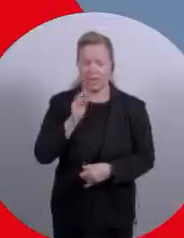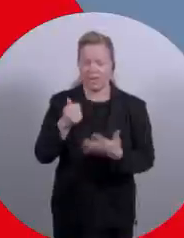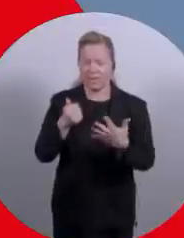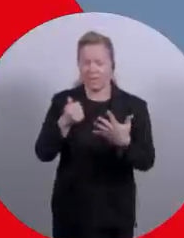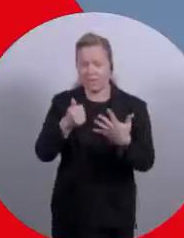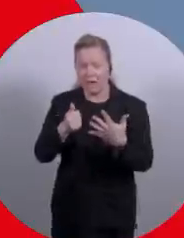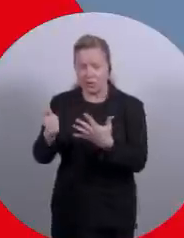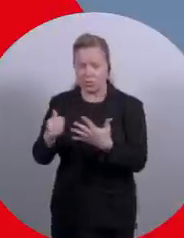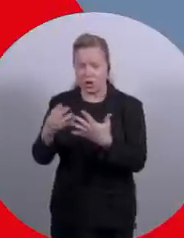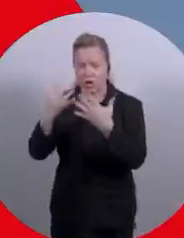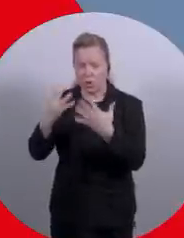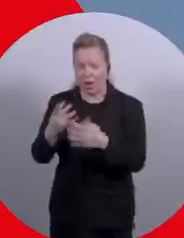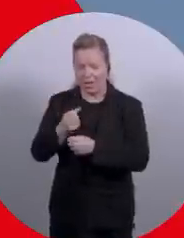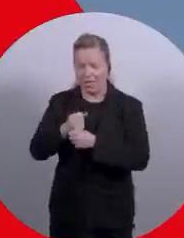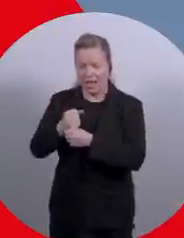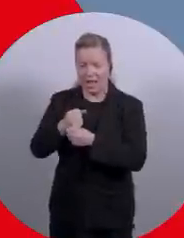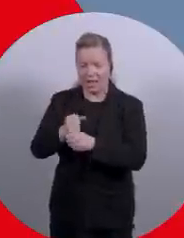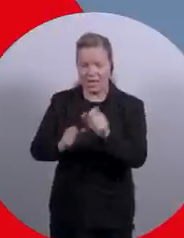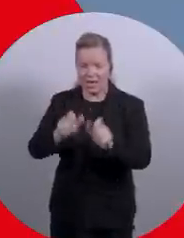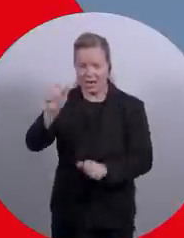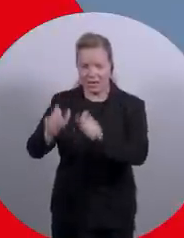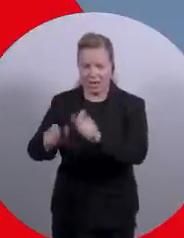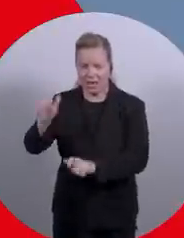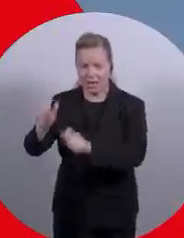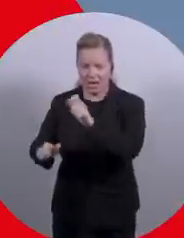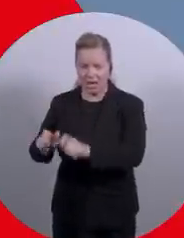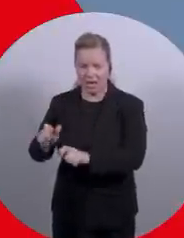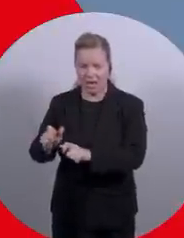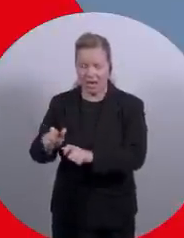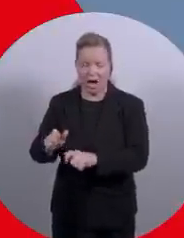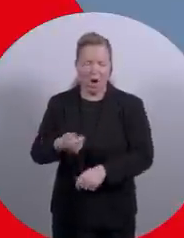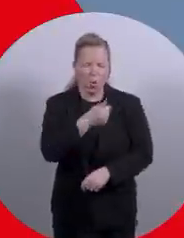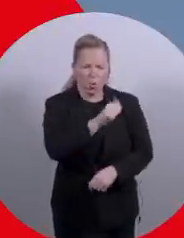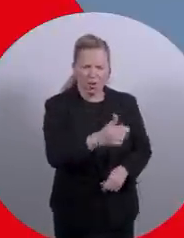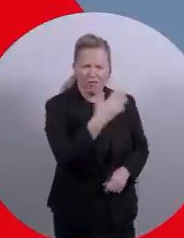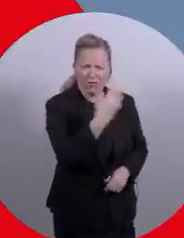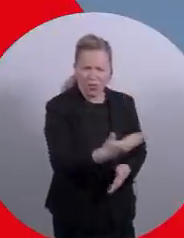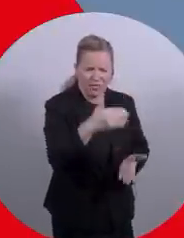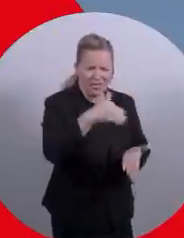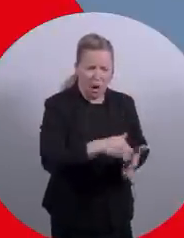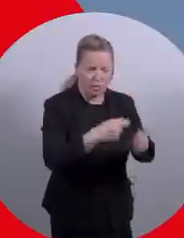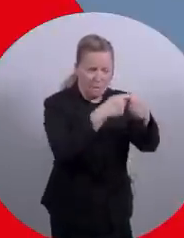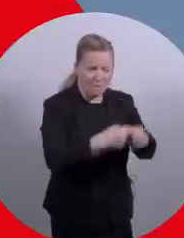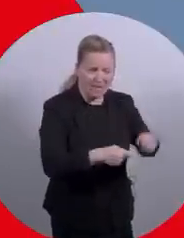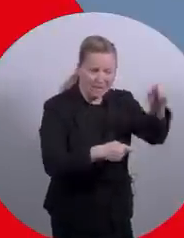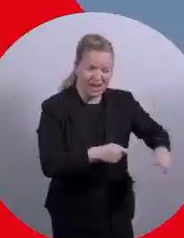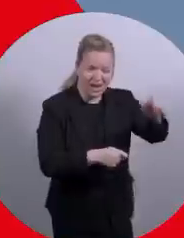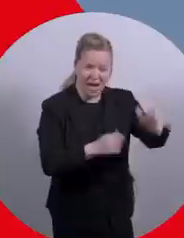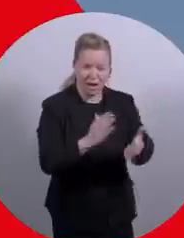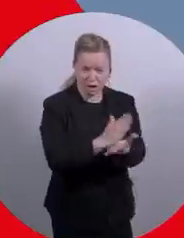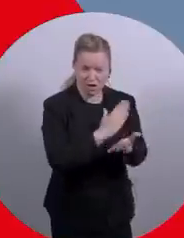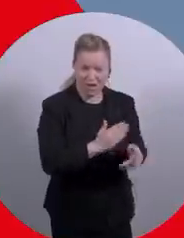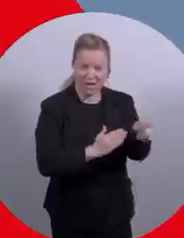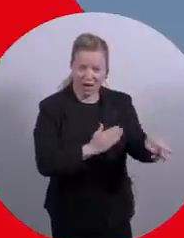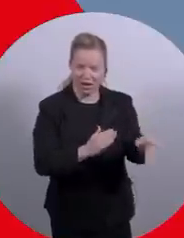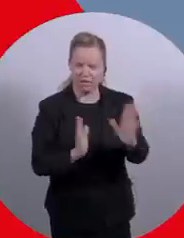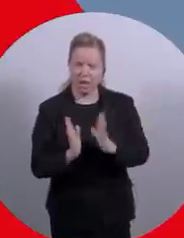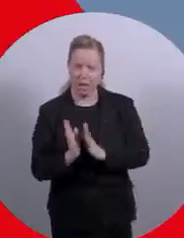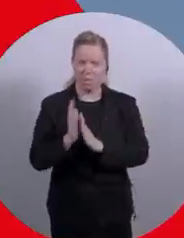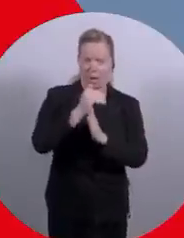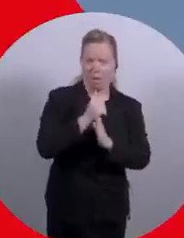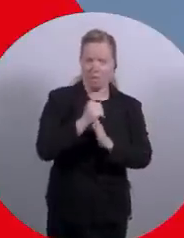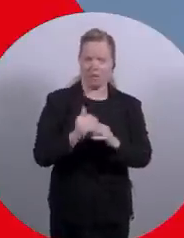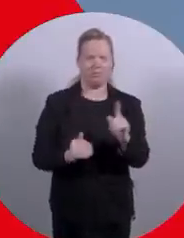6009 Delegierte heute das oberen was 150.000 Mitglieder in einer demokratischen Wahl